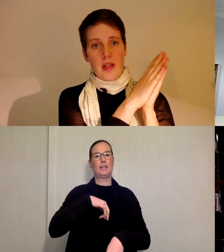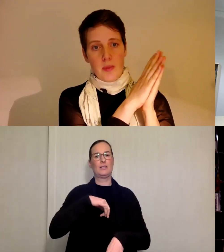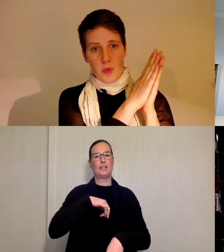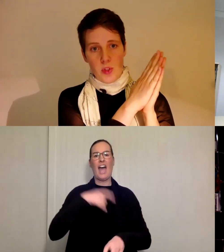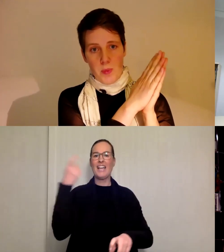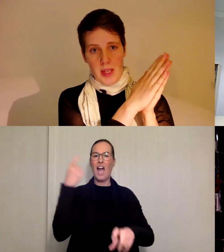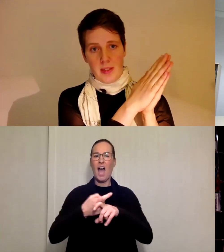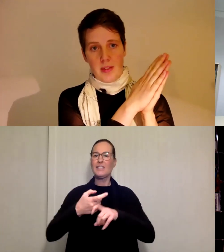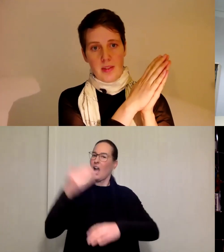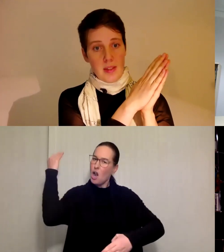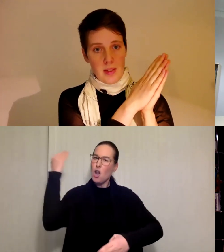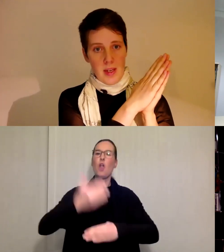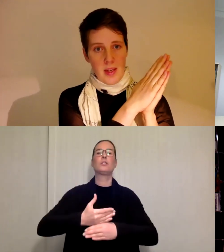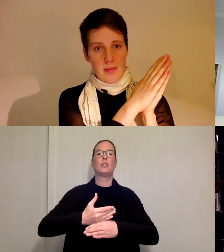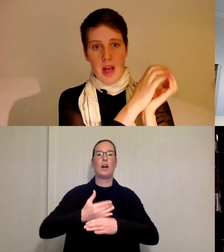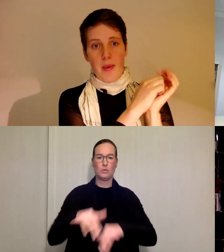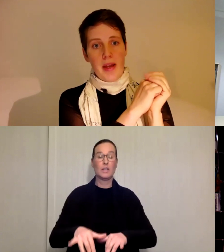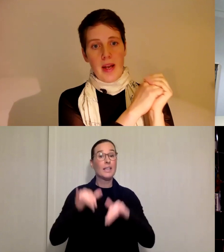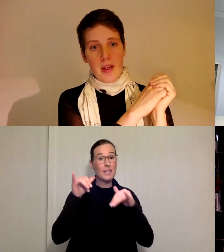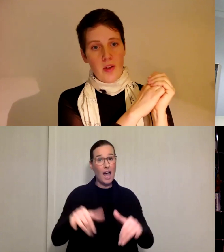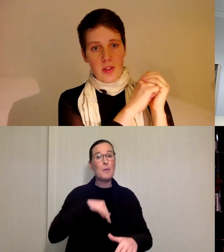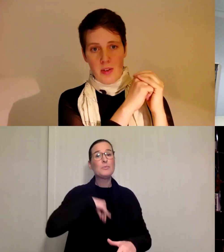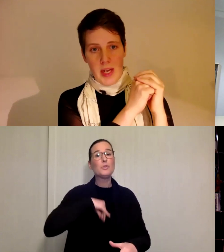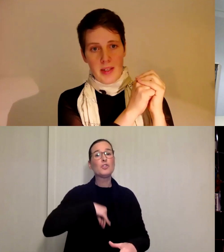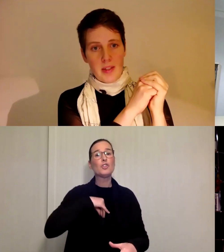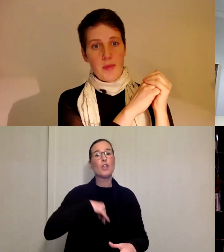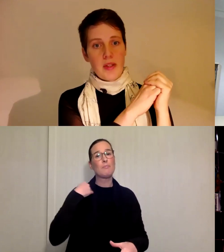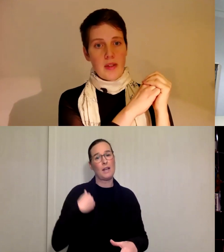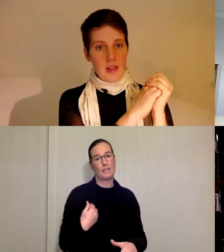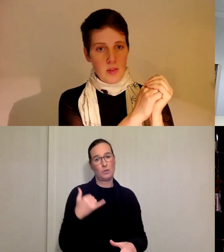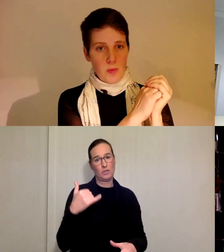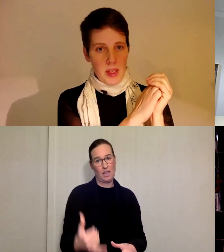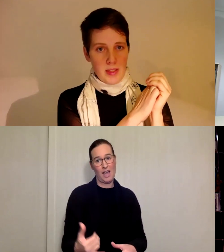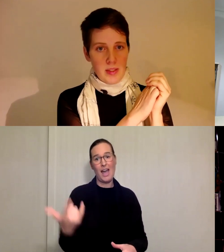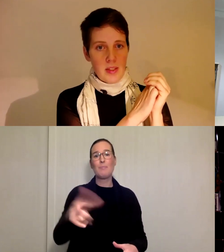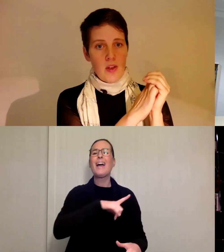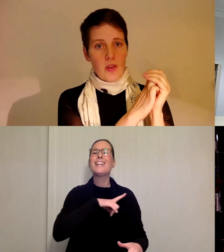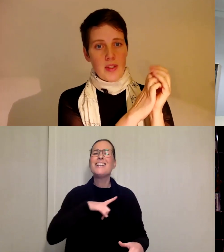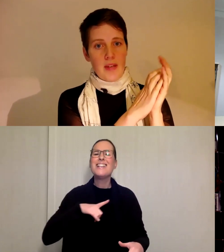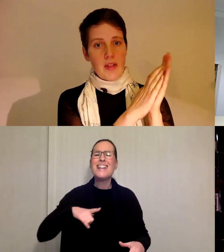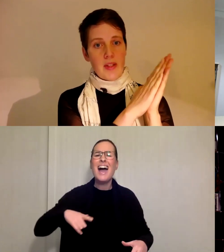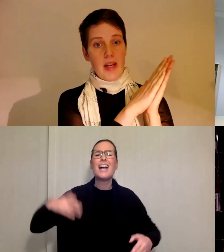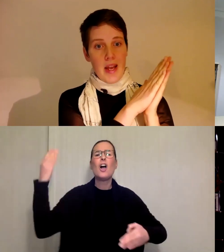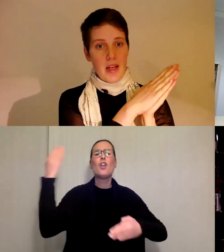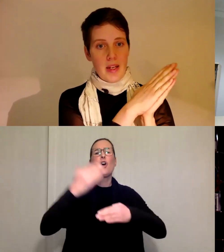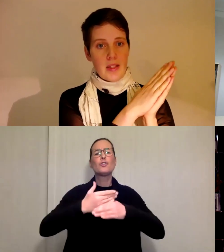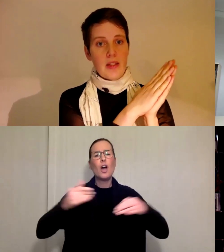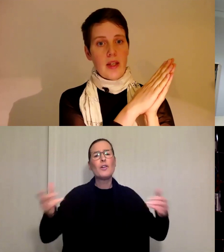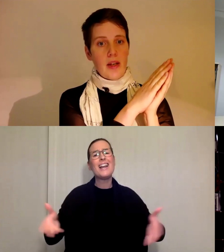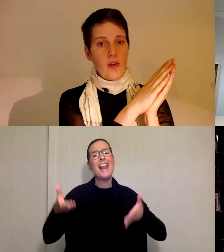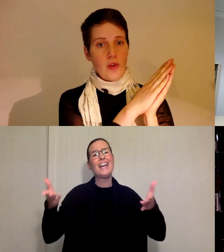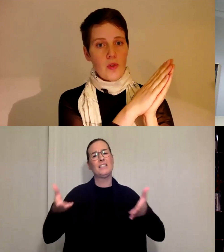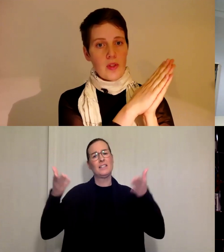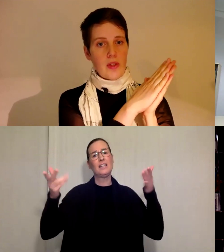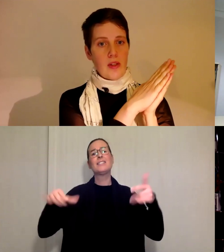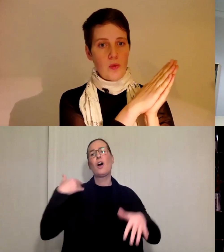Lockdown ist psychisch belastend, das ist klar. Aber ein langer Lockdown-Light ist mindestens genauso belastend. Und es ist etwas, was kein Ende hat. Es ist ja